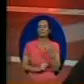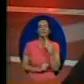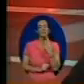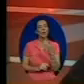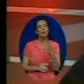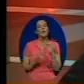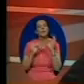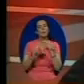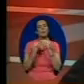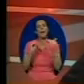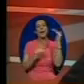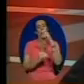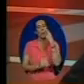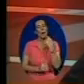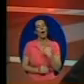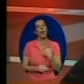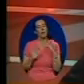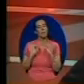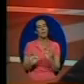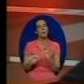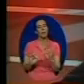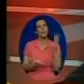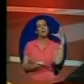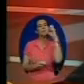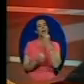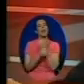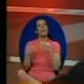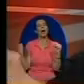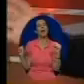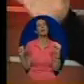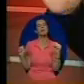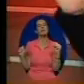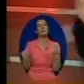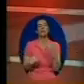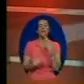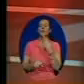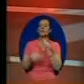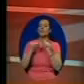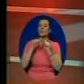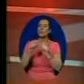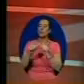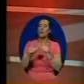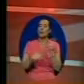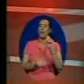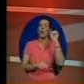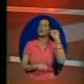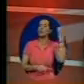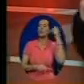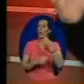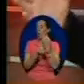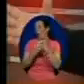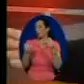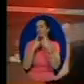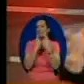העליון מדגים לנו כאן תפיסה ליברלית, שהוא בעד, הוא לא סוציאליסט, הוא קפיטליסט, הוא